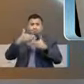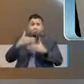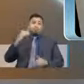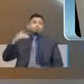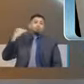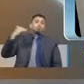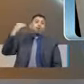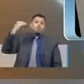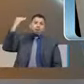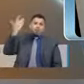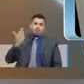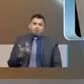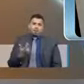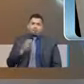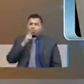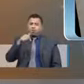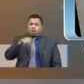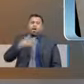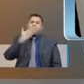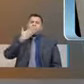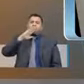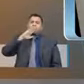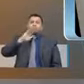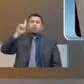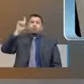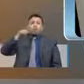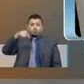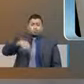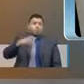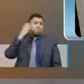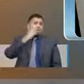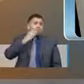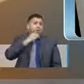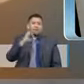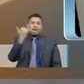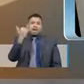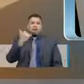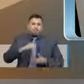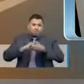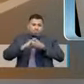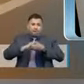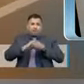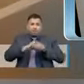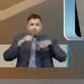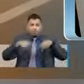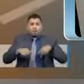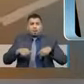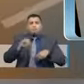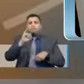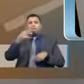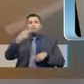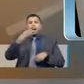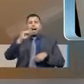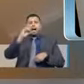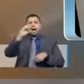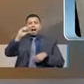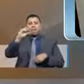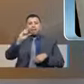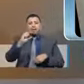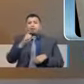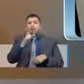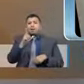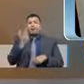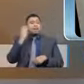المستقبل. الحمد لله اليوم إحنا في دولة الإمارات العربية المتحدة، وبالأخص نحن في معهد الإمارات للدراسات المصرفية،